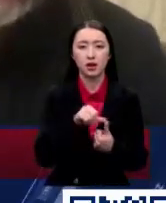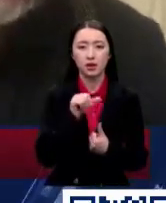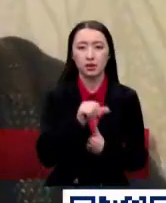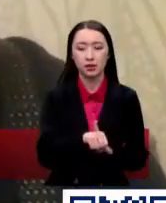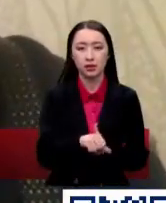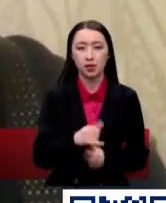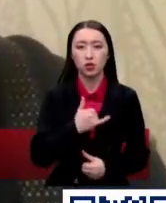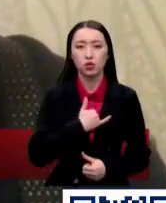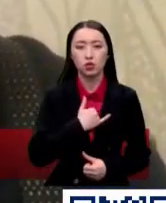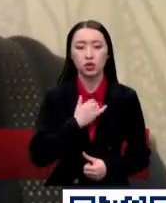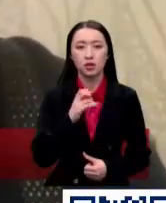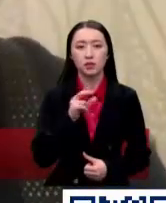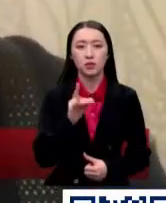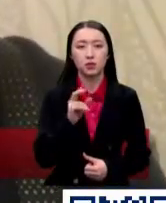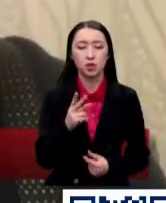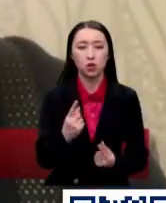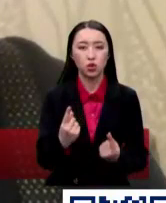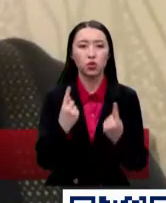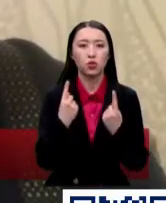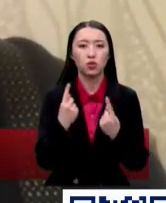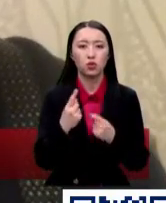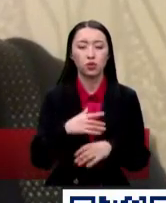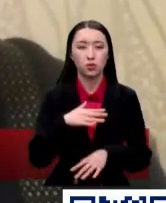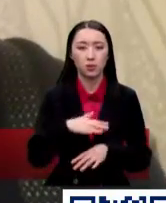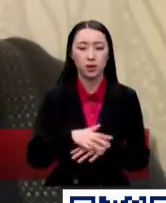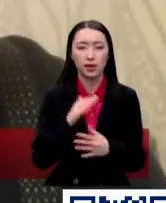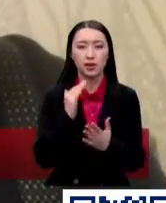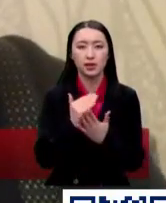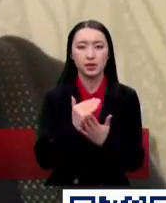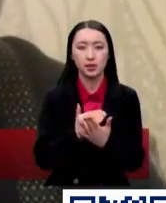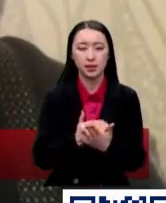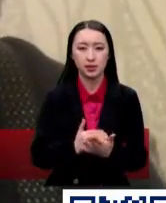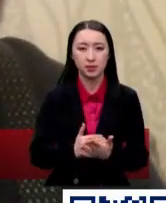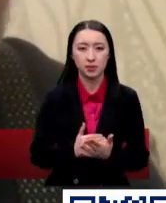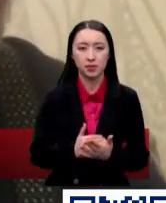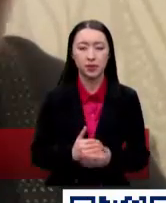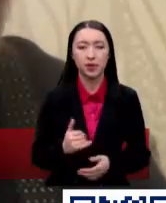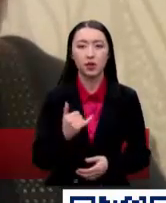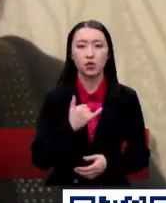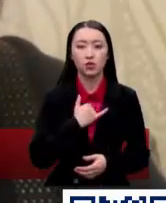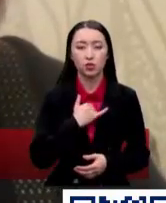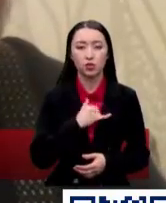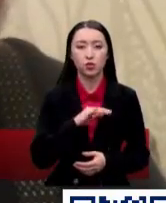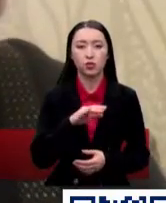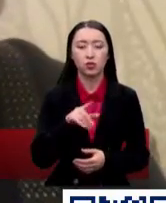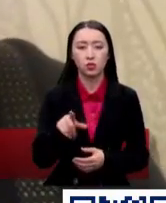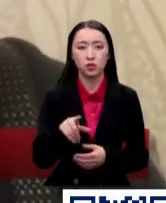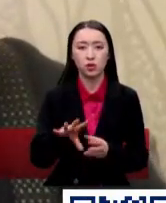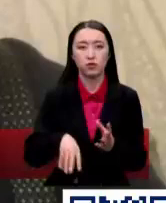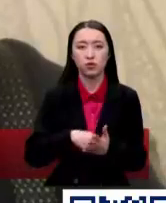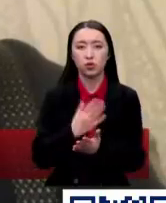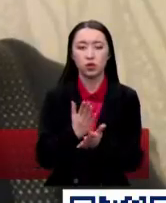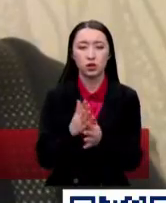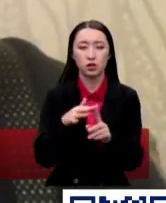нас Сбер крупный банк, системный банк. У нас он обладает достаточно большой клиентской базой